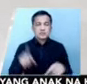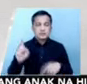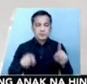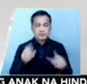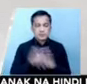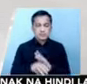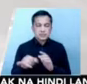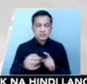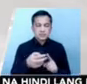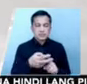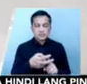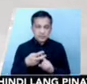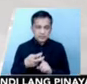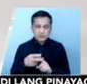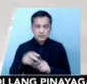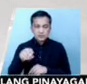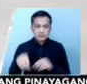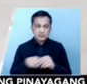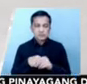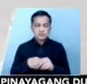trafficking at murder